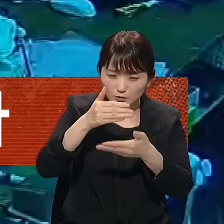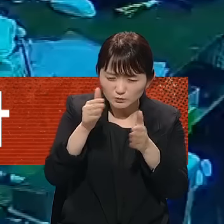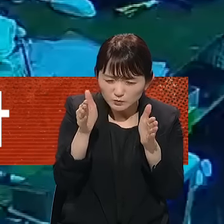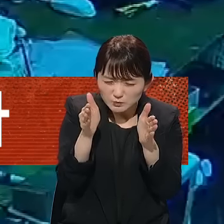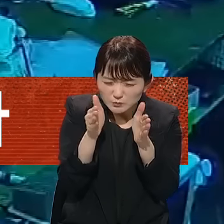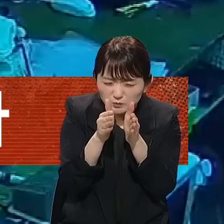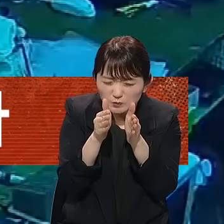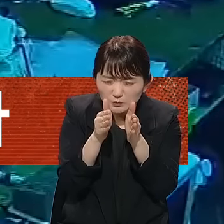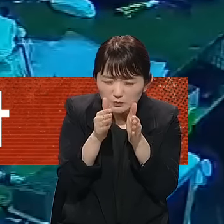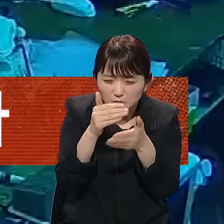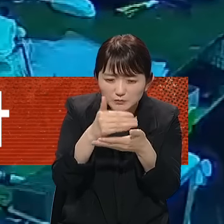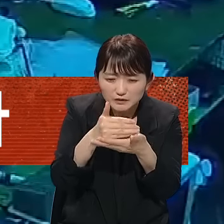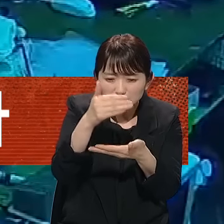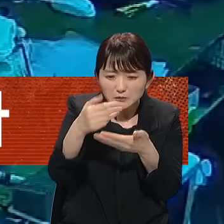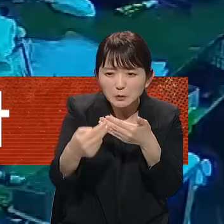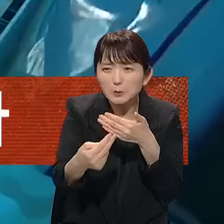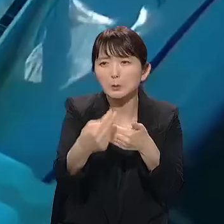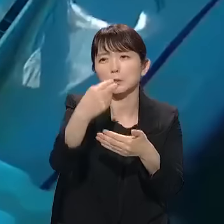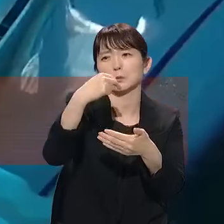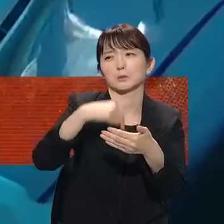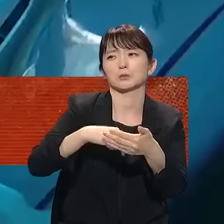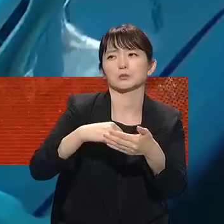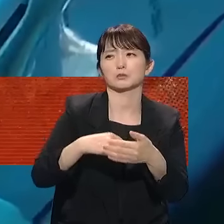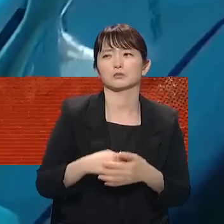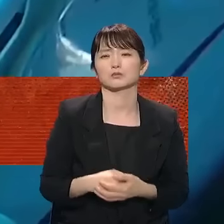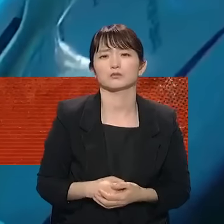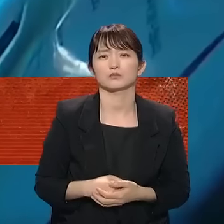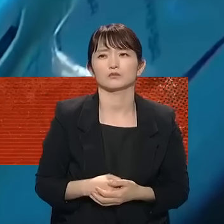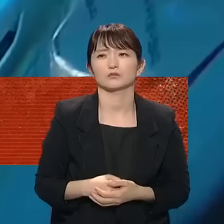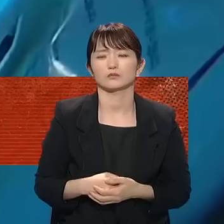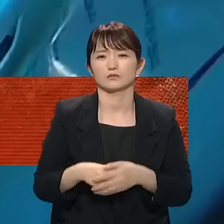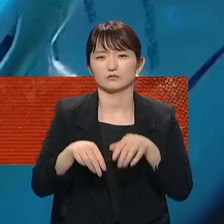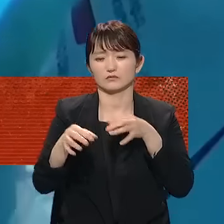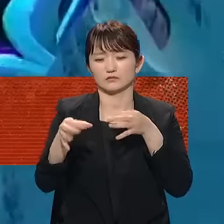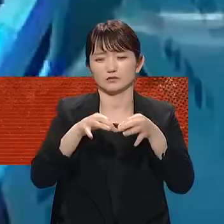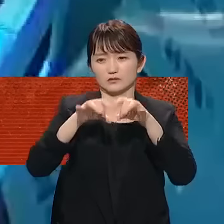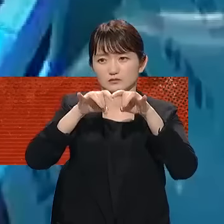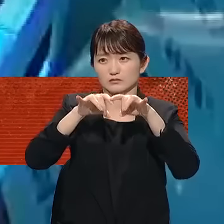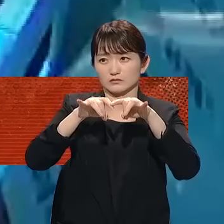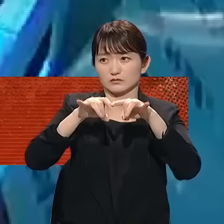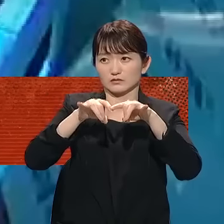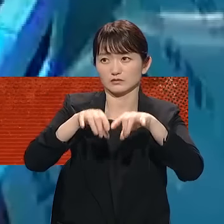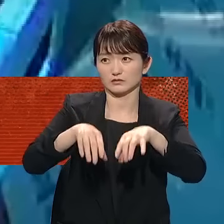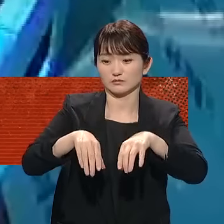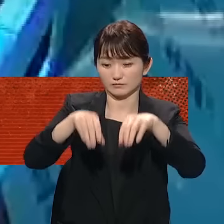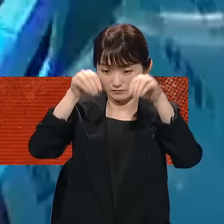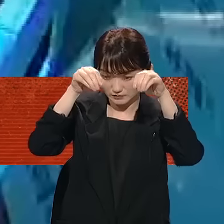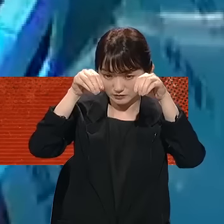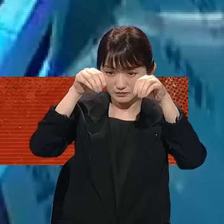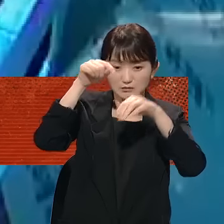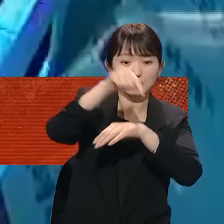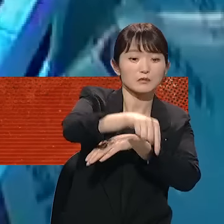창문으로 들어왔습니다. 이 카페 뒤쪽 창문을 통해서 불이 꺼진 카페로 들어와서는 밖에서